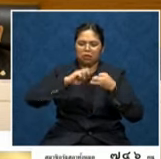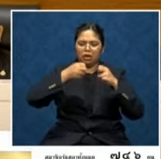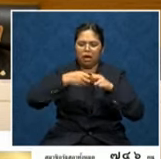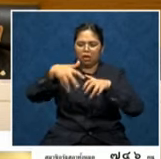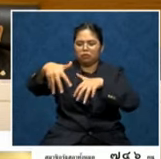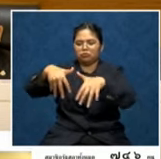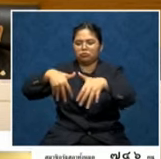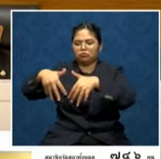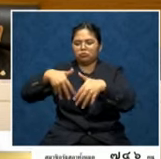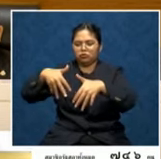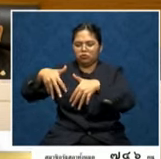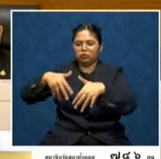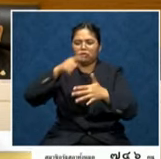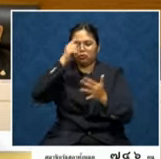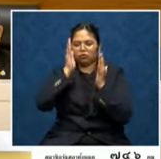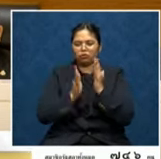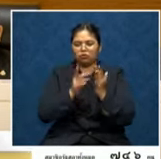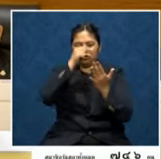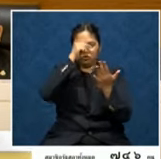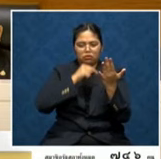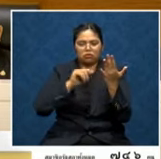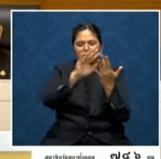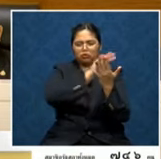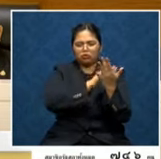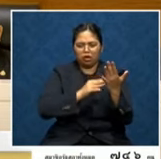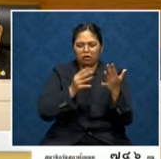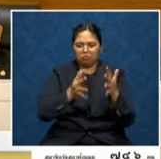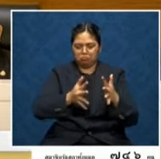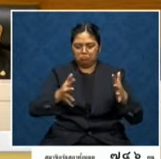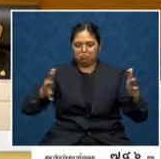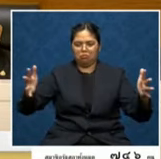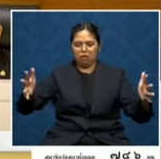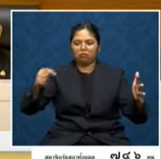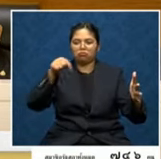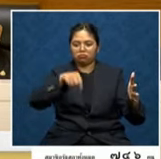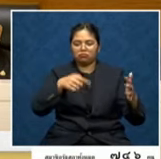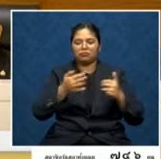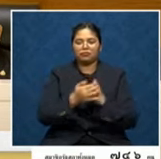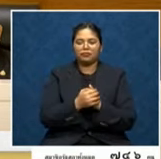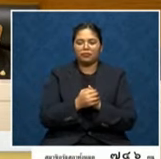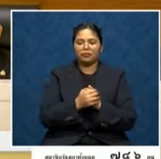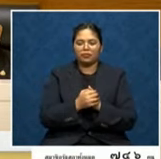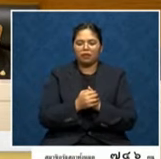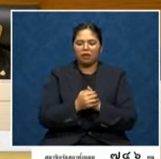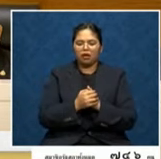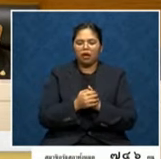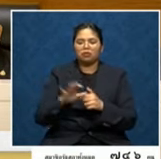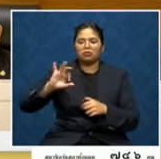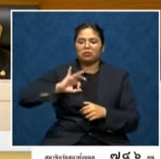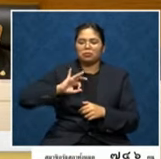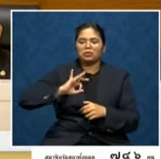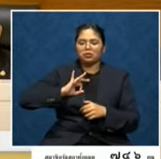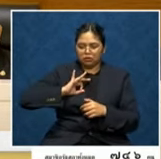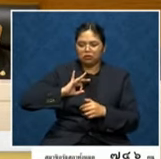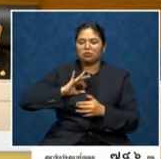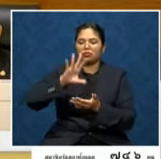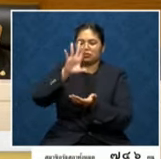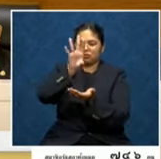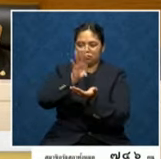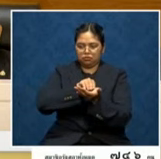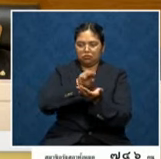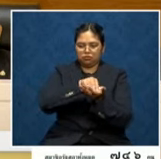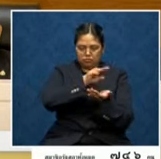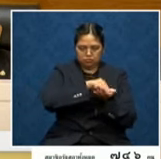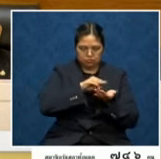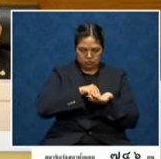พี่น้องคนไทยนะครับส่วนใหญ่ดังนั้นข้อมูลจากเพื่อนสมาชิกที่นำเสนอมา